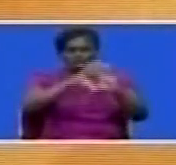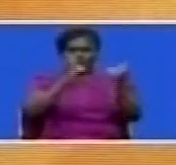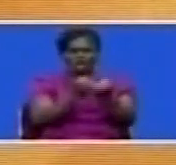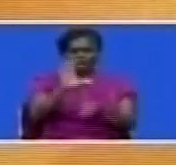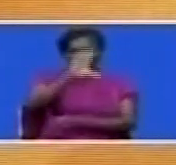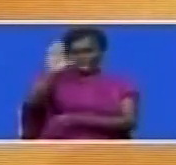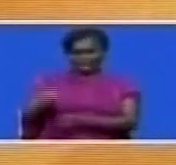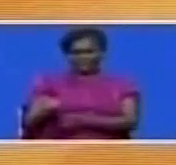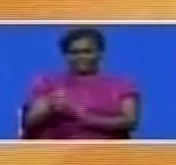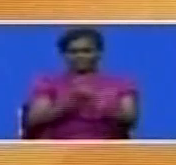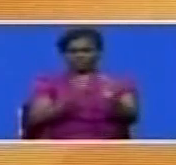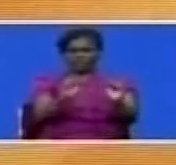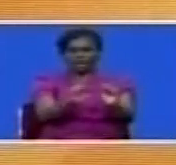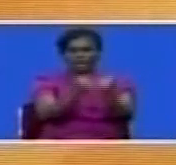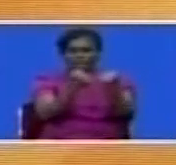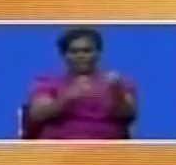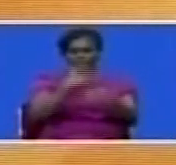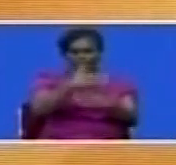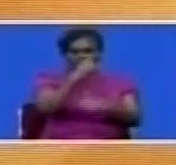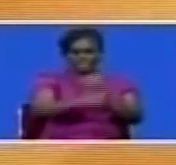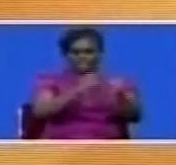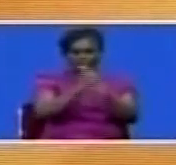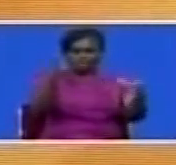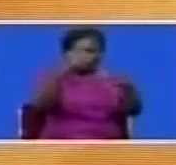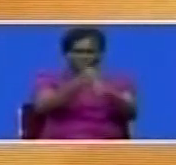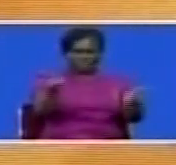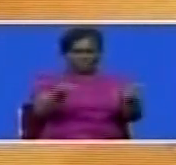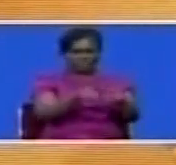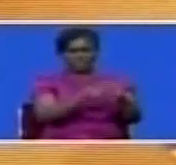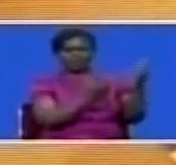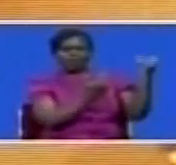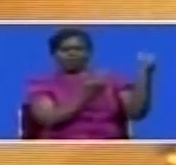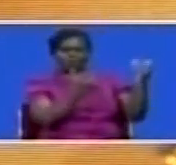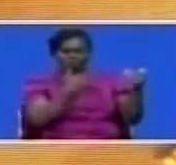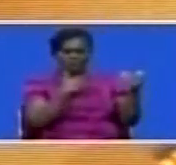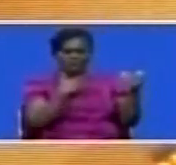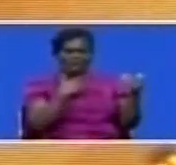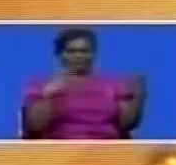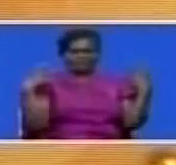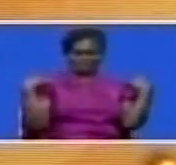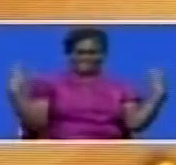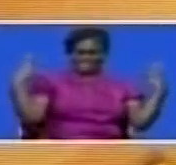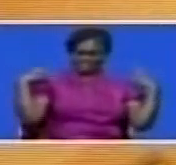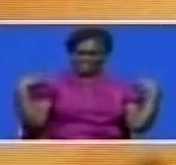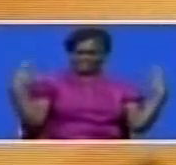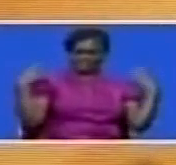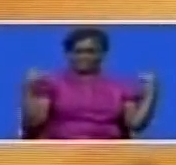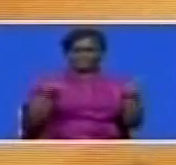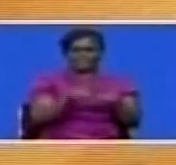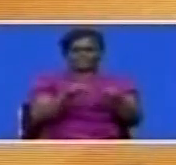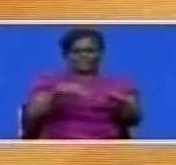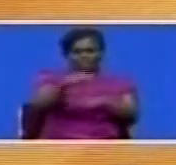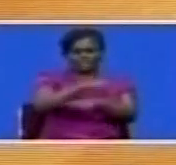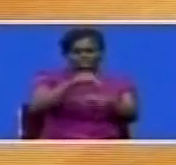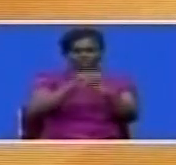Africa Games yatakayoandaliwa nchini mwaka ujao. Shirikisho hilo pia linatumai kuandaa timu hiyo kuwa na makali kama vile timu ya